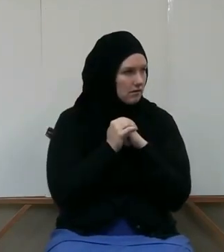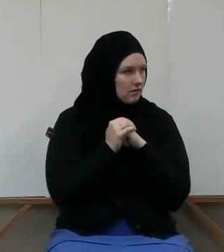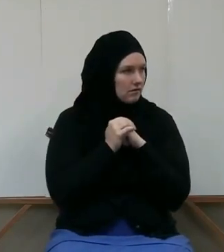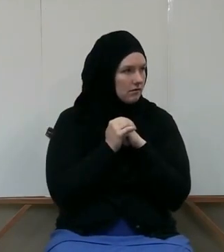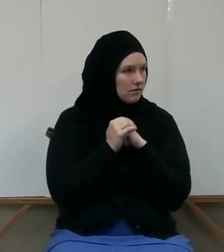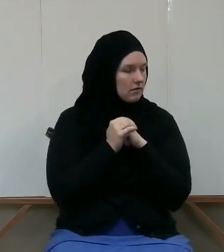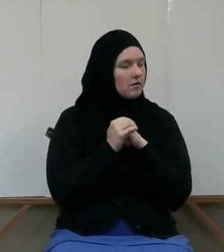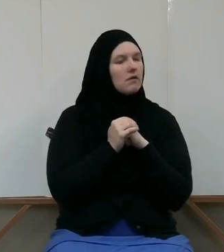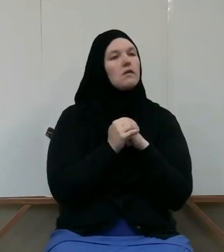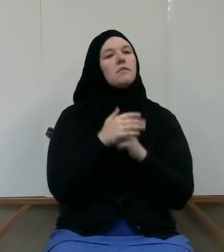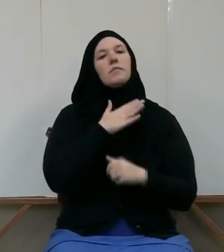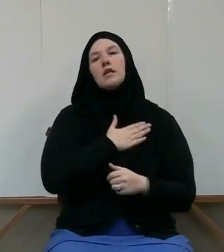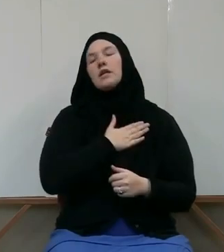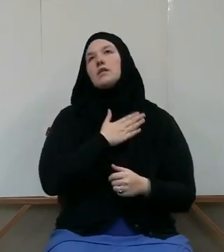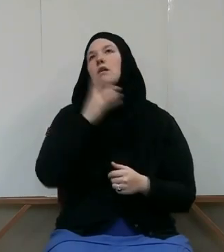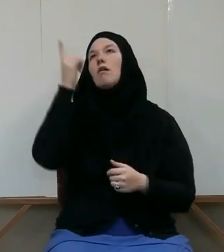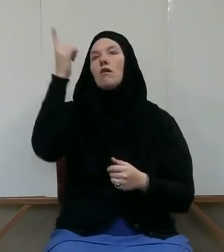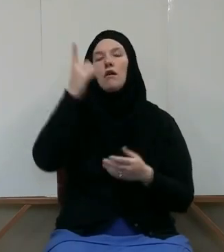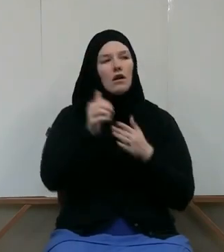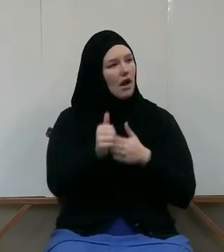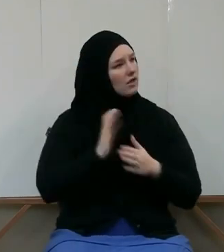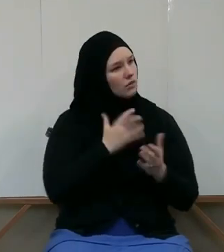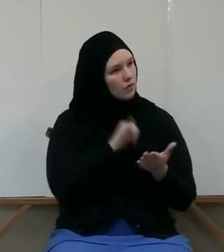May Allah Guide us To do that